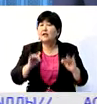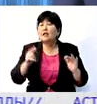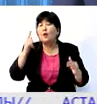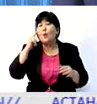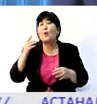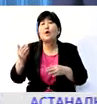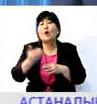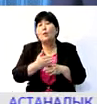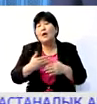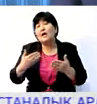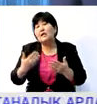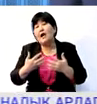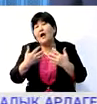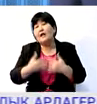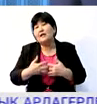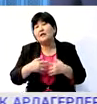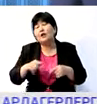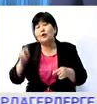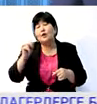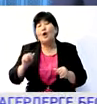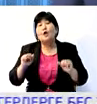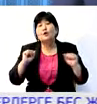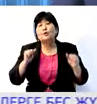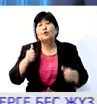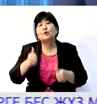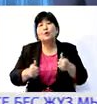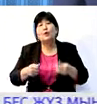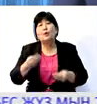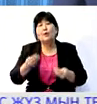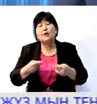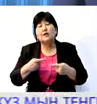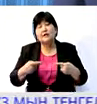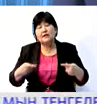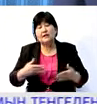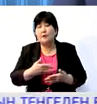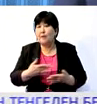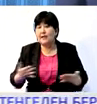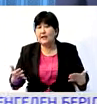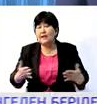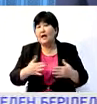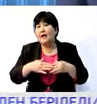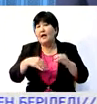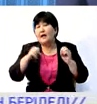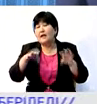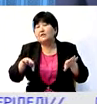бөліседі, жаңа технологиялар үйренеді, спорттық ойындарға өзінің басқа да кәсіби